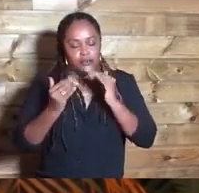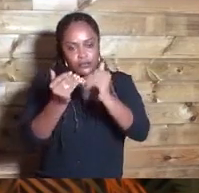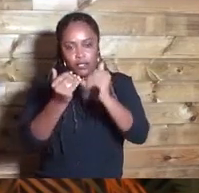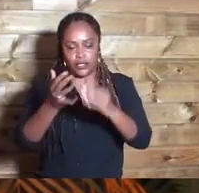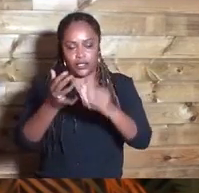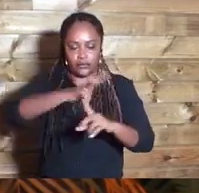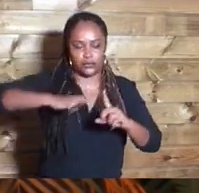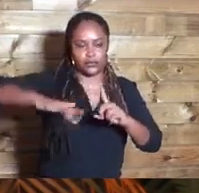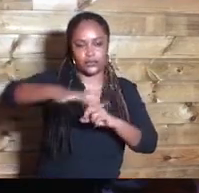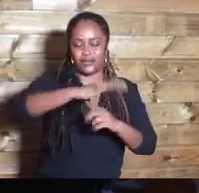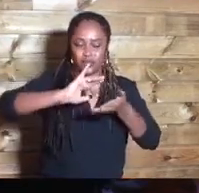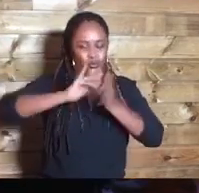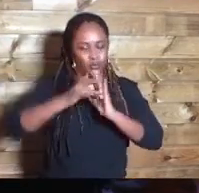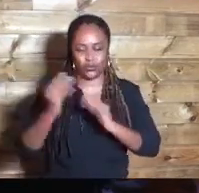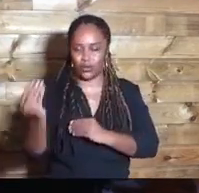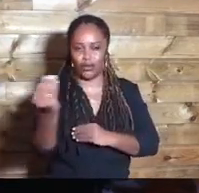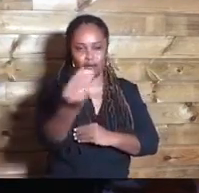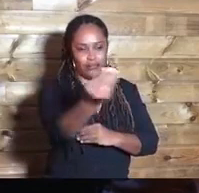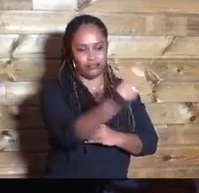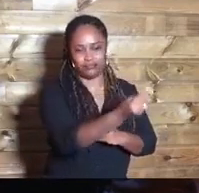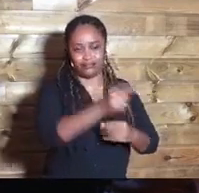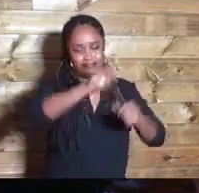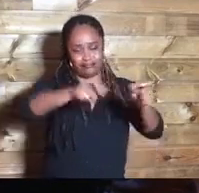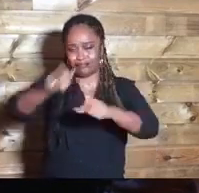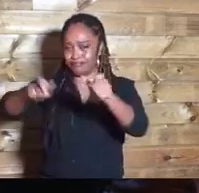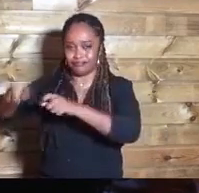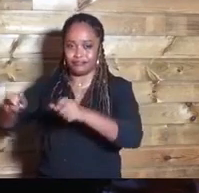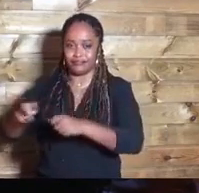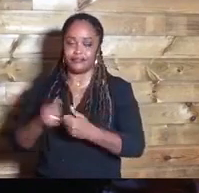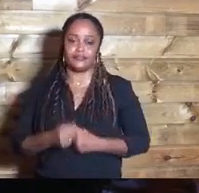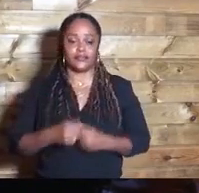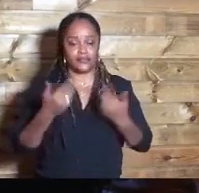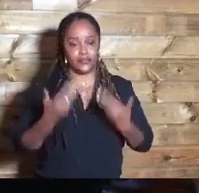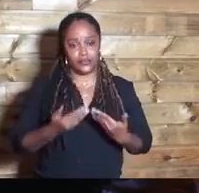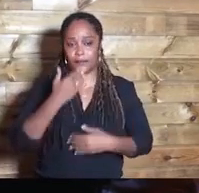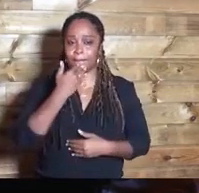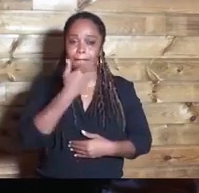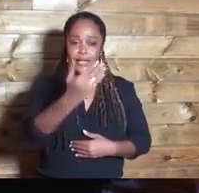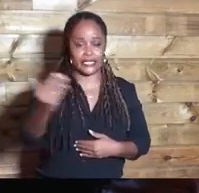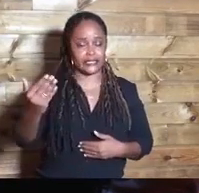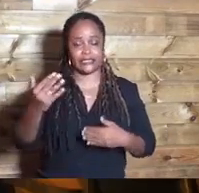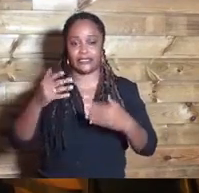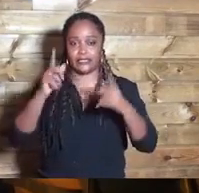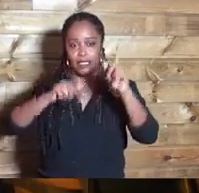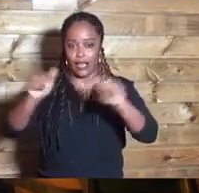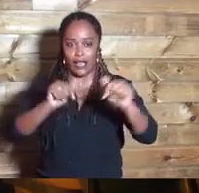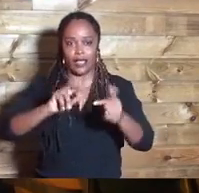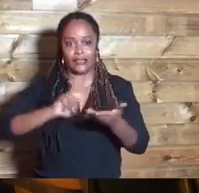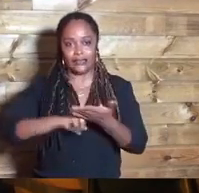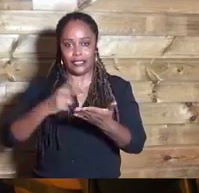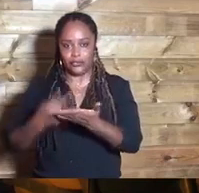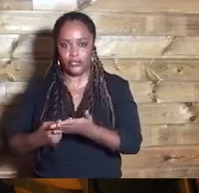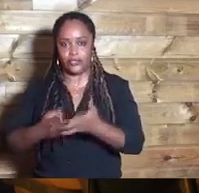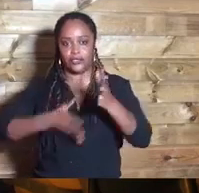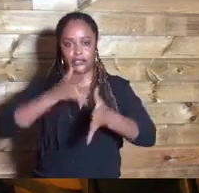considéré tout timounaï. Et c'est comme ça que je dis là aussi, en que voyons belle force, en que dit yo merci, c'est moun là qui a fait traduction ben nous en langage